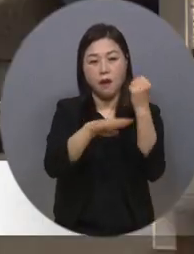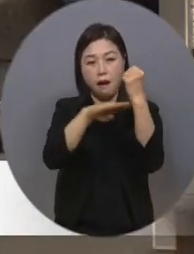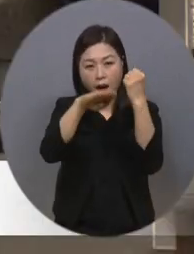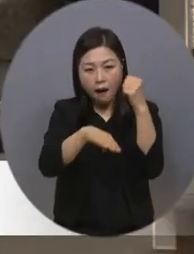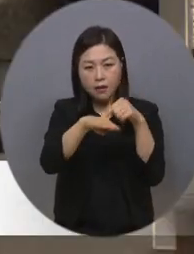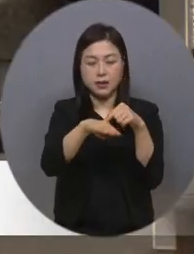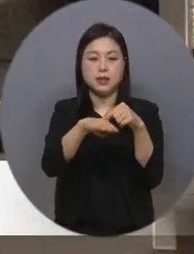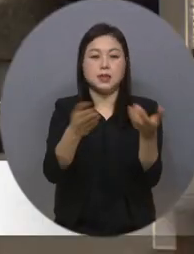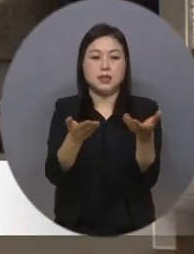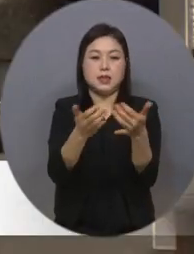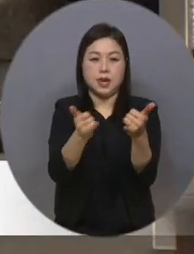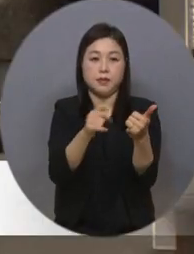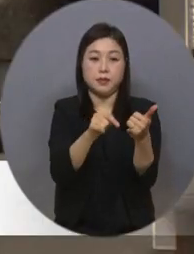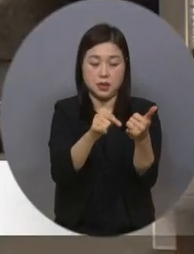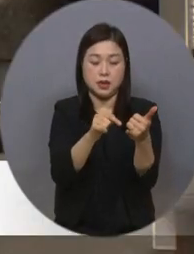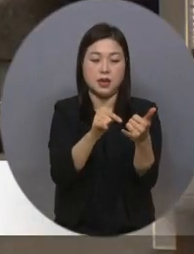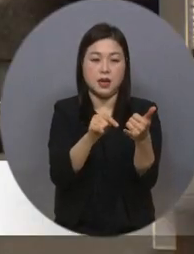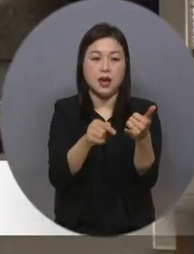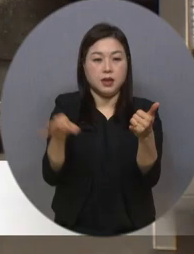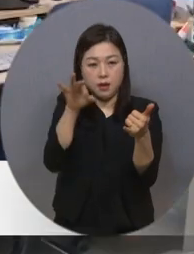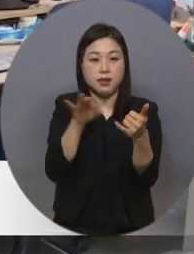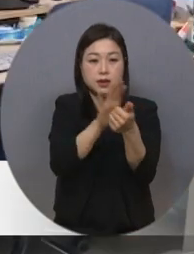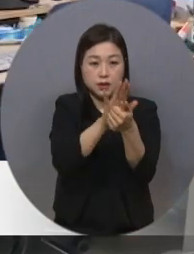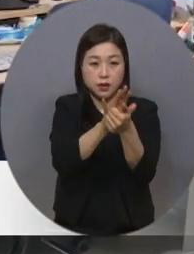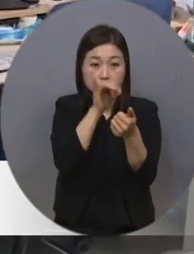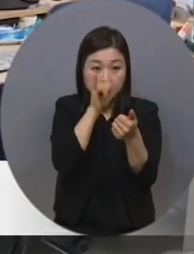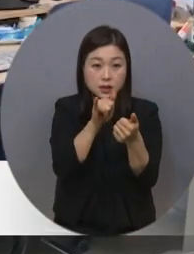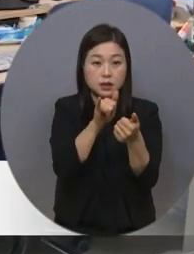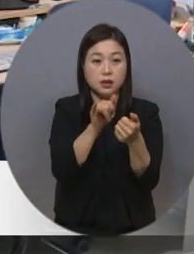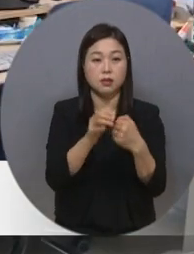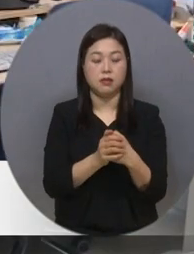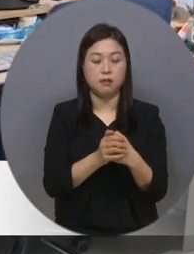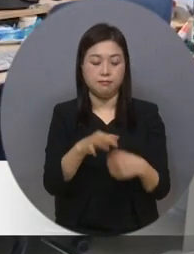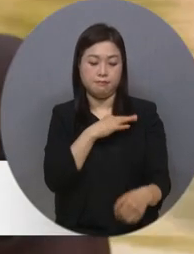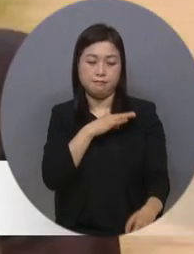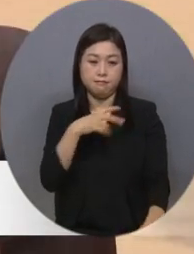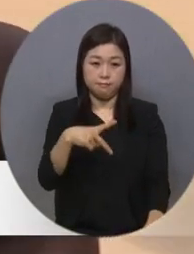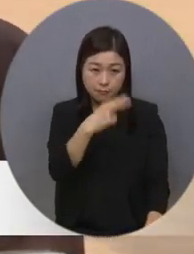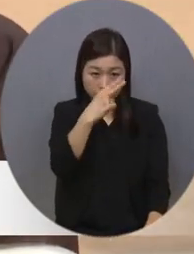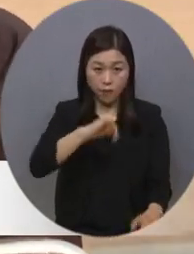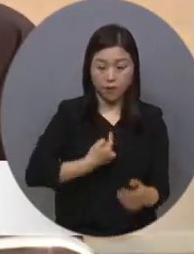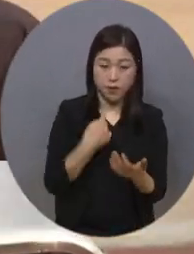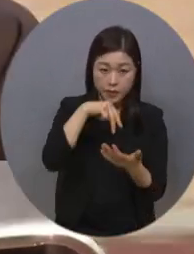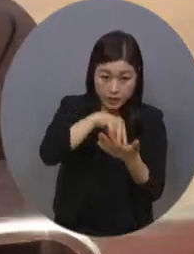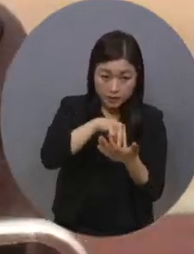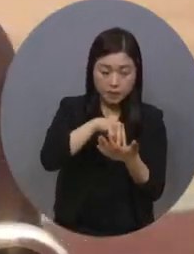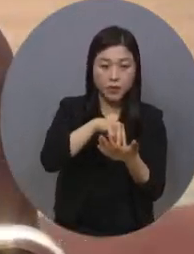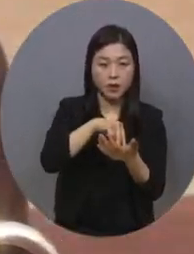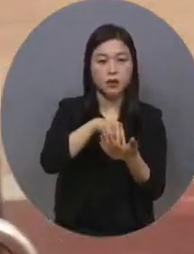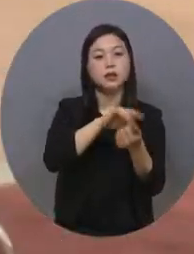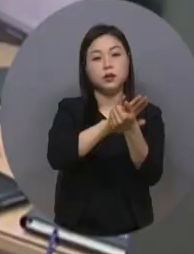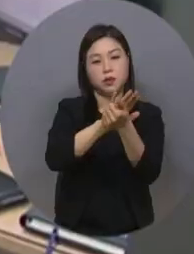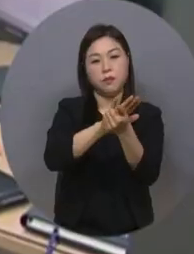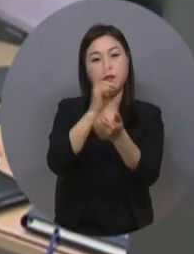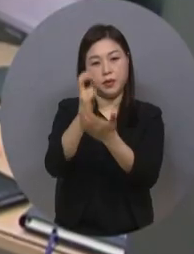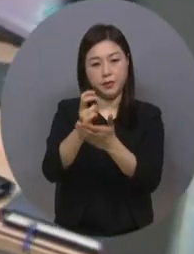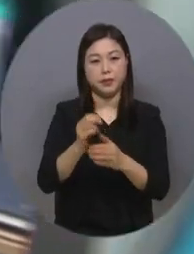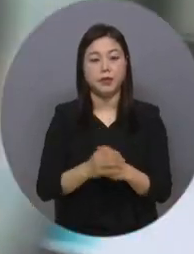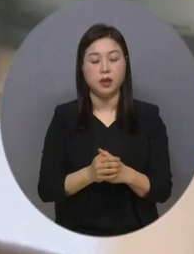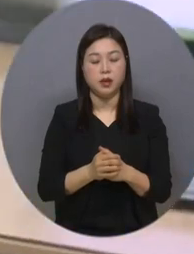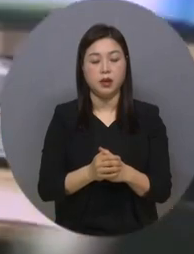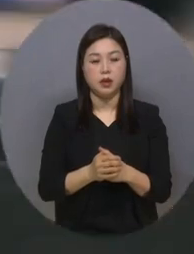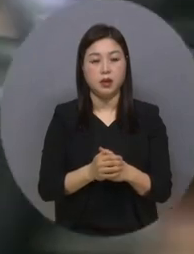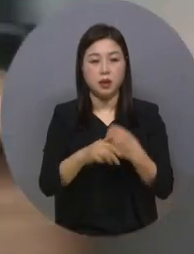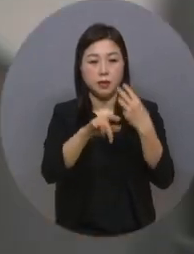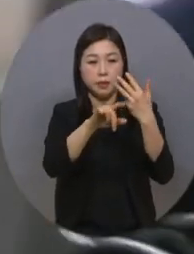제공하고 근로에 따른 자와의 급여 등을 지급해 탈수국가 자립을 지원하는 제도입니다 지난해